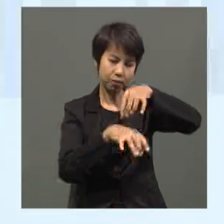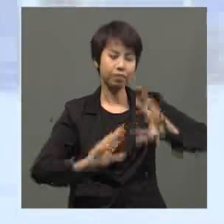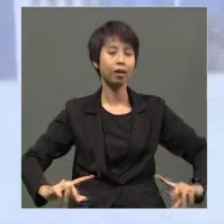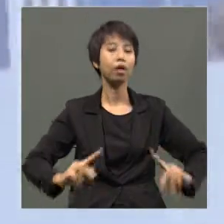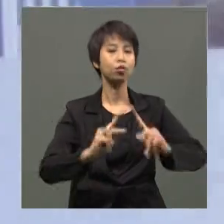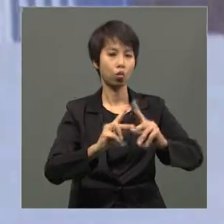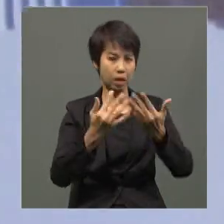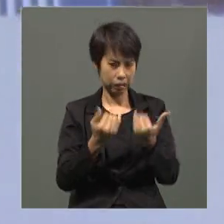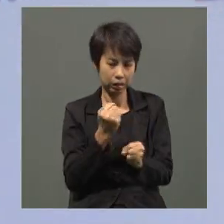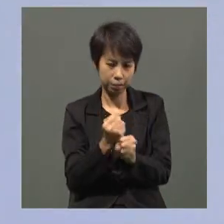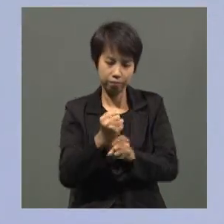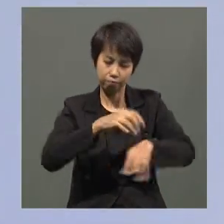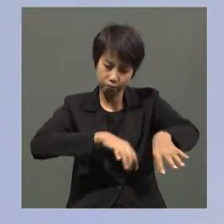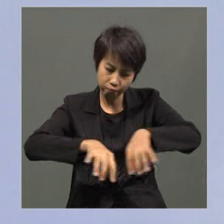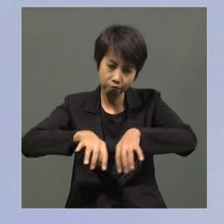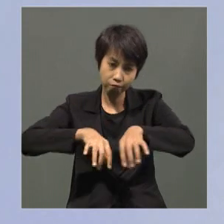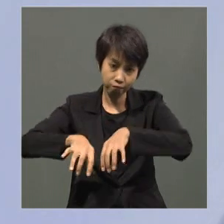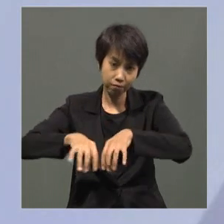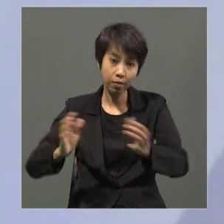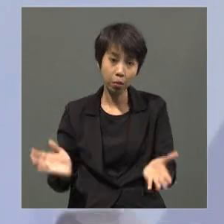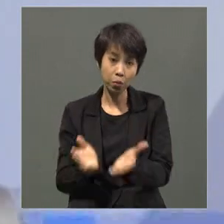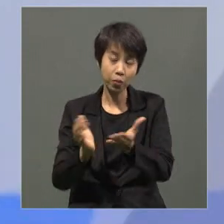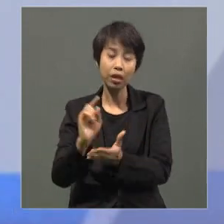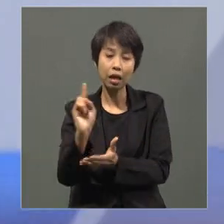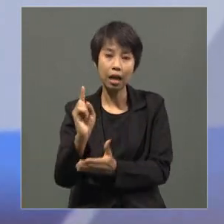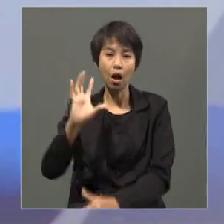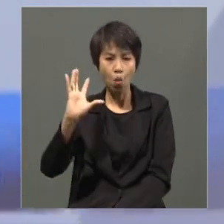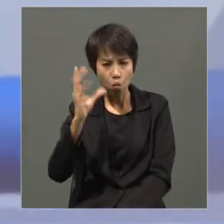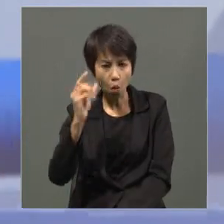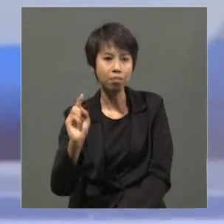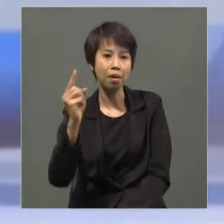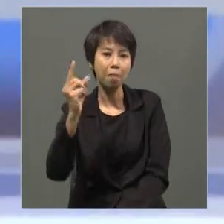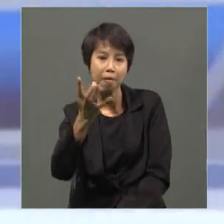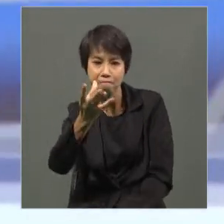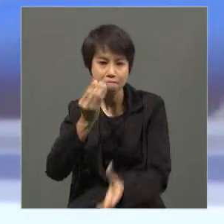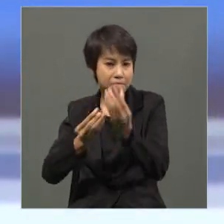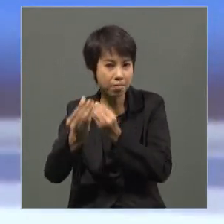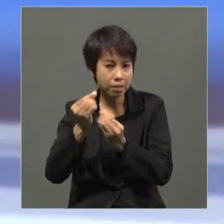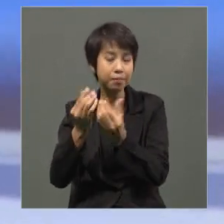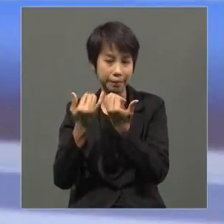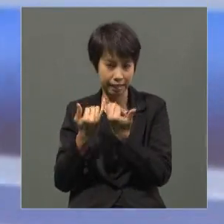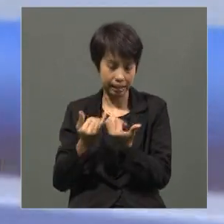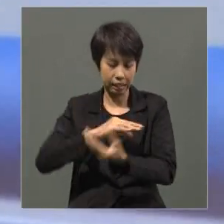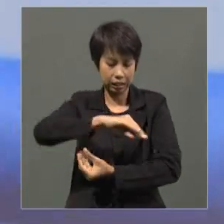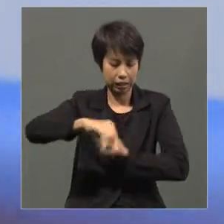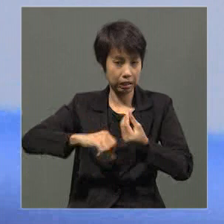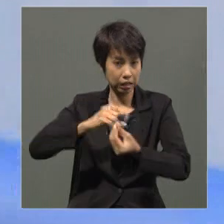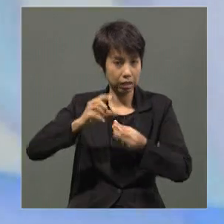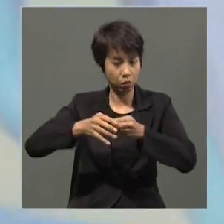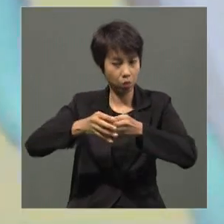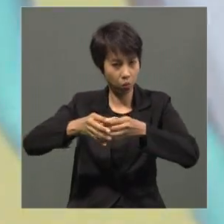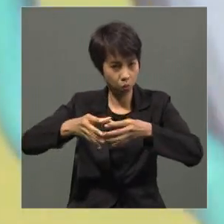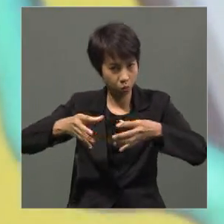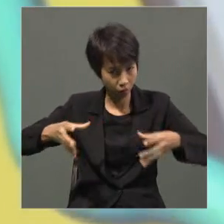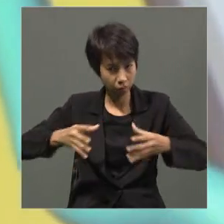ขับเคลื่อนงานภายใต้แนวคิดทันโลกทันสมัยทันท่วงทีเพื่อส่งเสริมการเติบโตของเศรษฐกิจรายได้และคุณภา